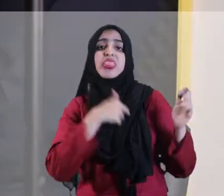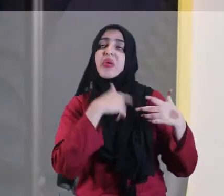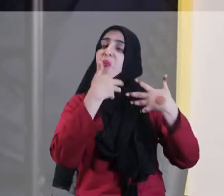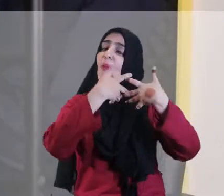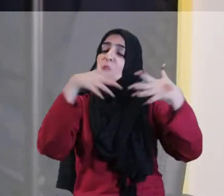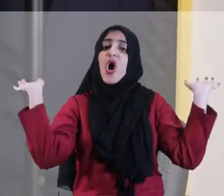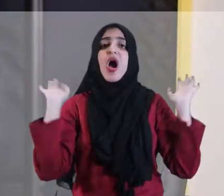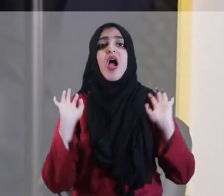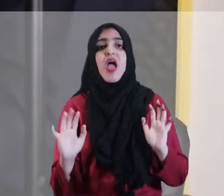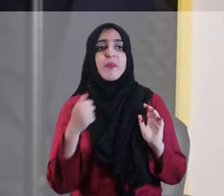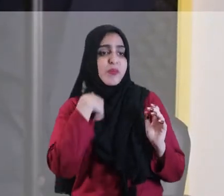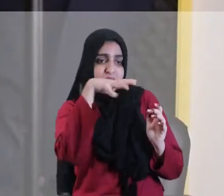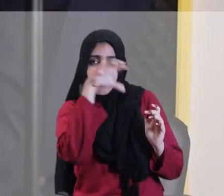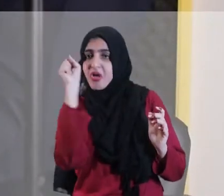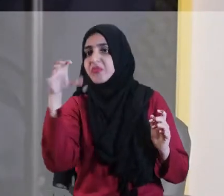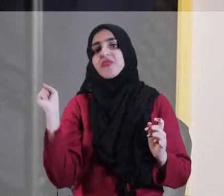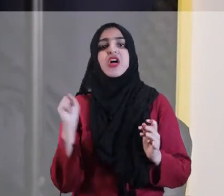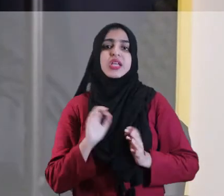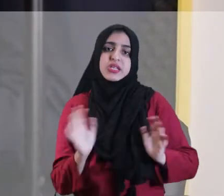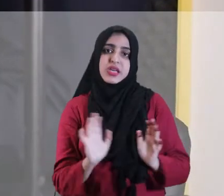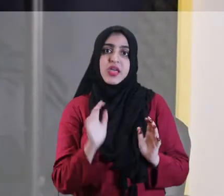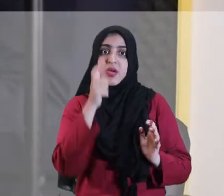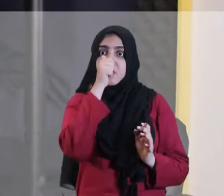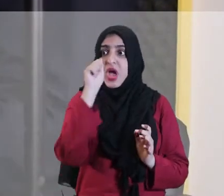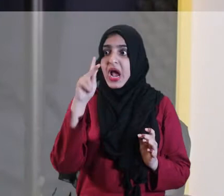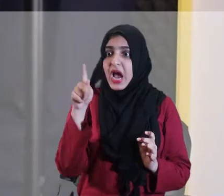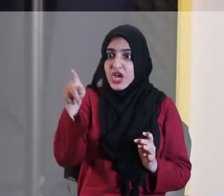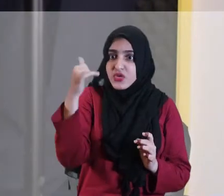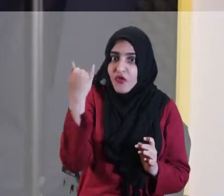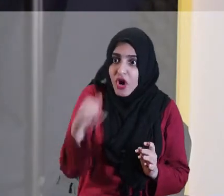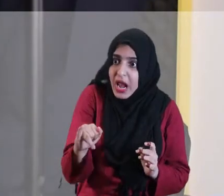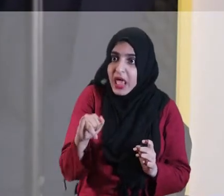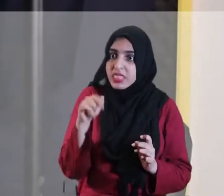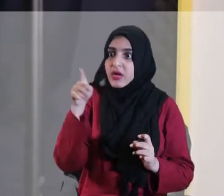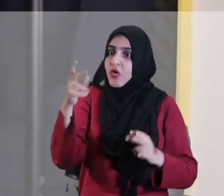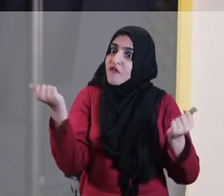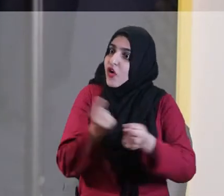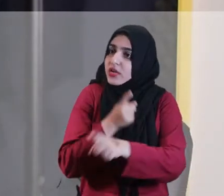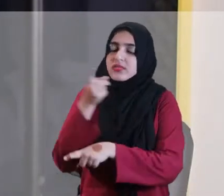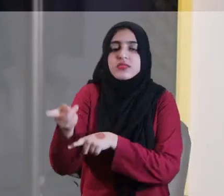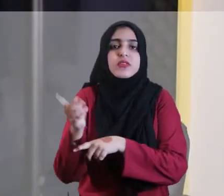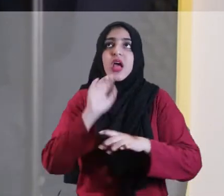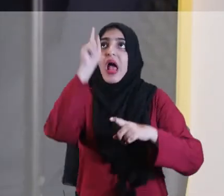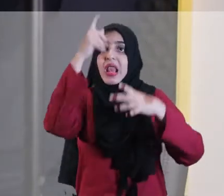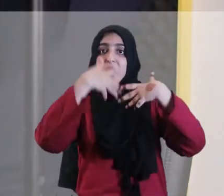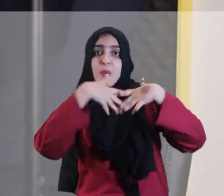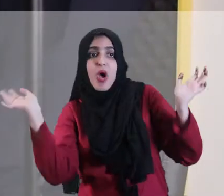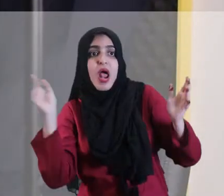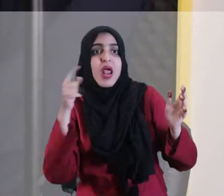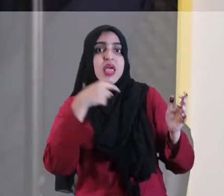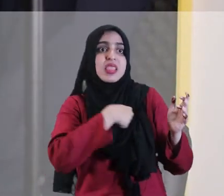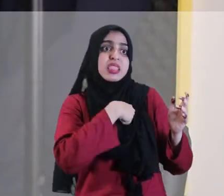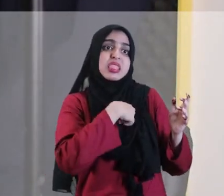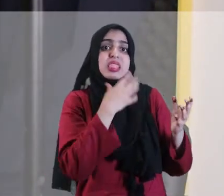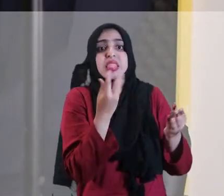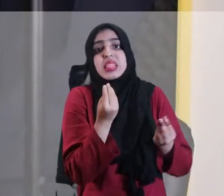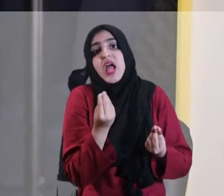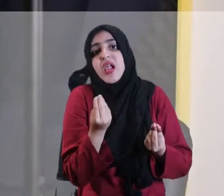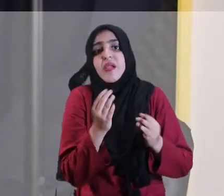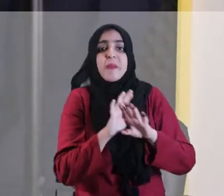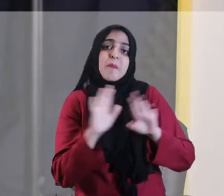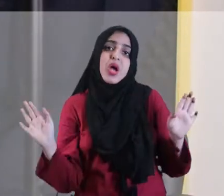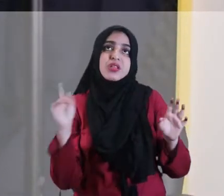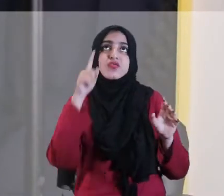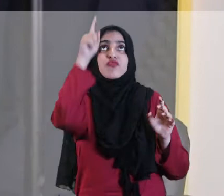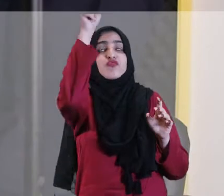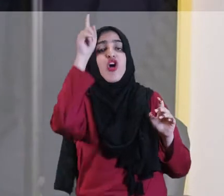के का आश्वासन दिए करेगा तो मैं यह दूंगा अल्लाह की जात बेबुनियाद है वह जिसको चाहे जब चाहे जो चाहिए था करेंगे इसकी शान बड़ा उससे गुमान